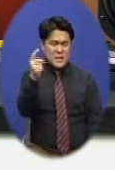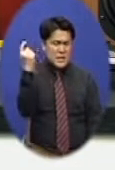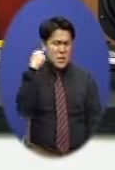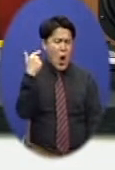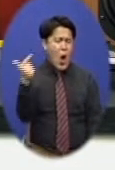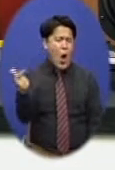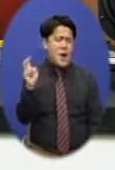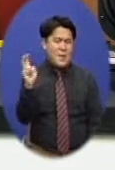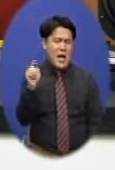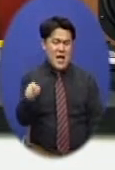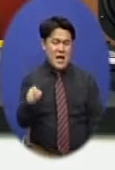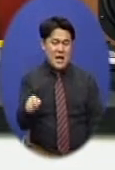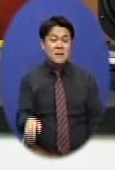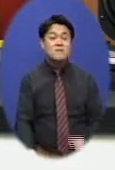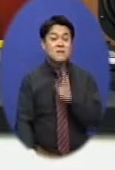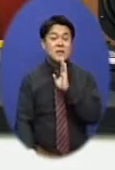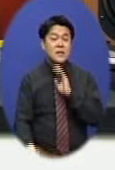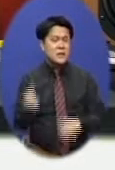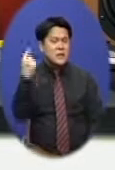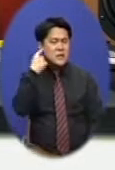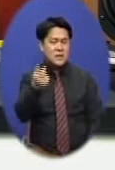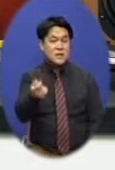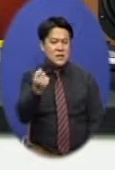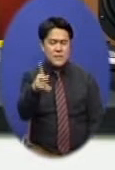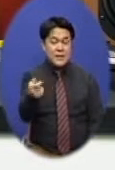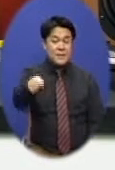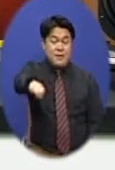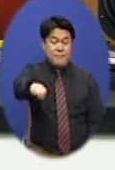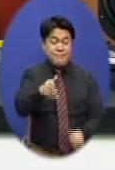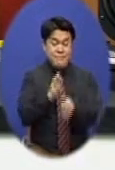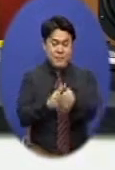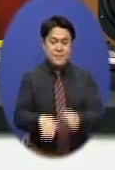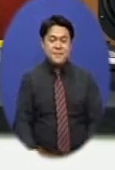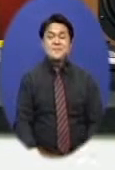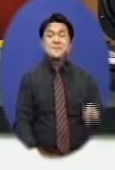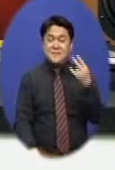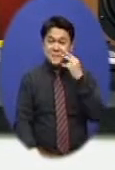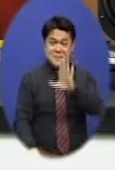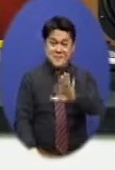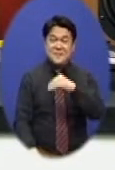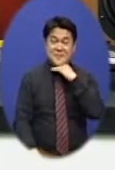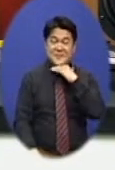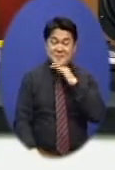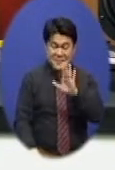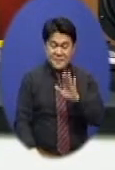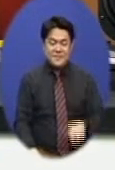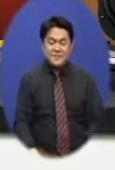좀 켜져 있나 봐요. 예, 예, 예. 네, 아예 꺼 주시는 게 좋을 것 같아요. 예. 잠깐만요.